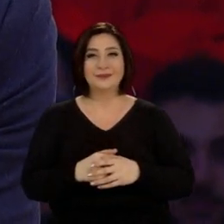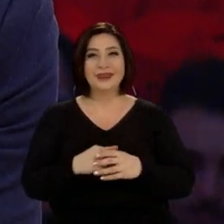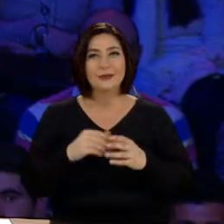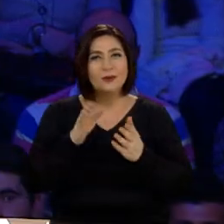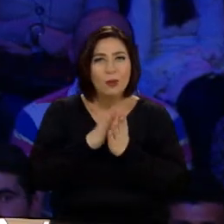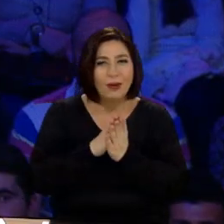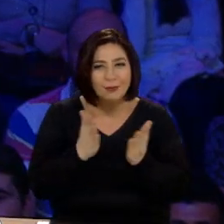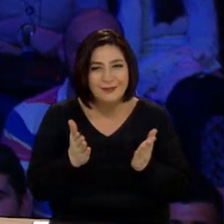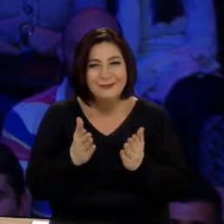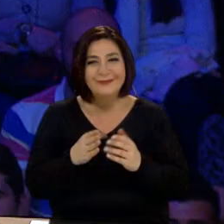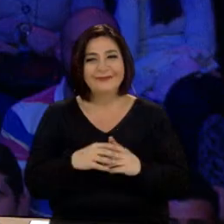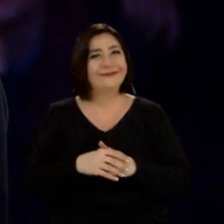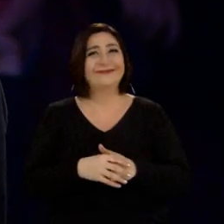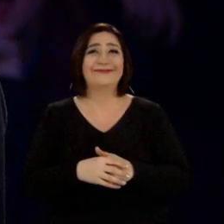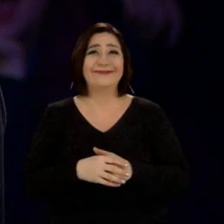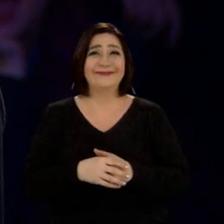İt mi var? Ha.